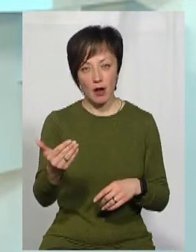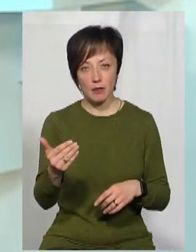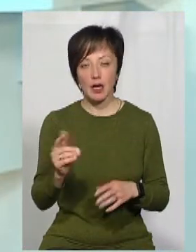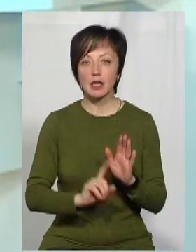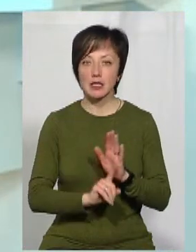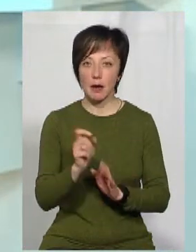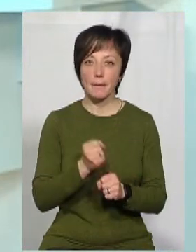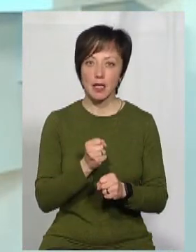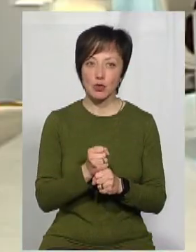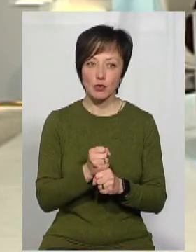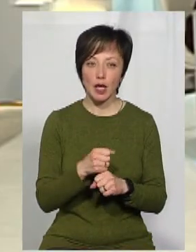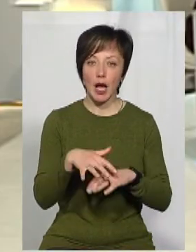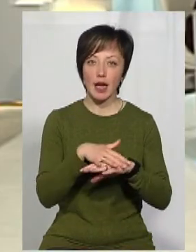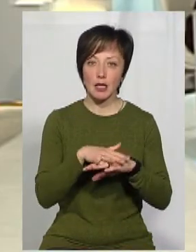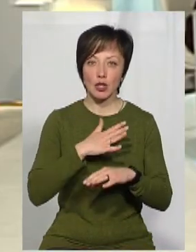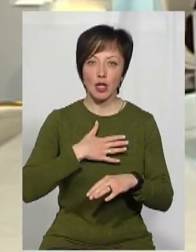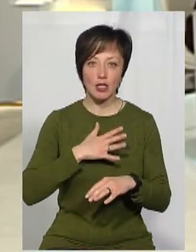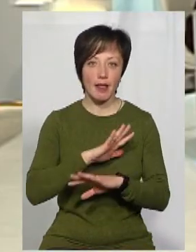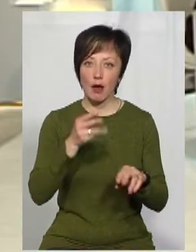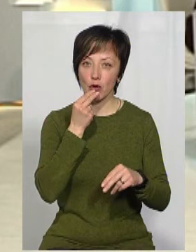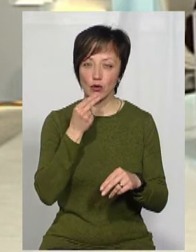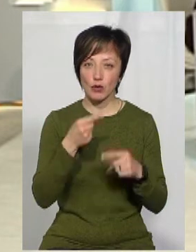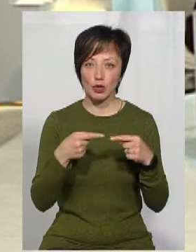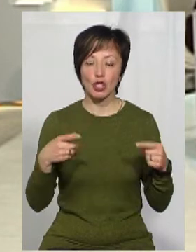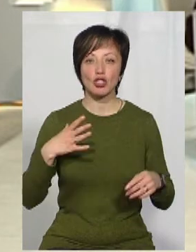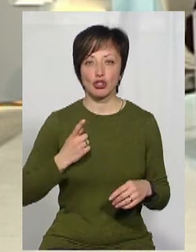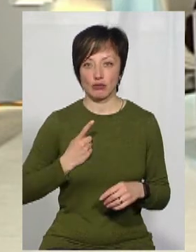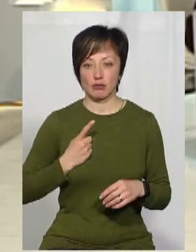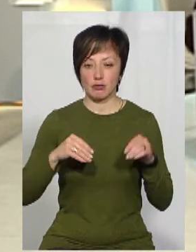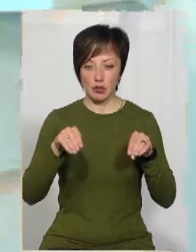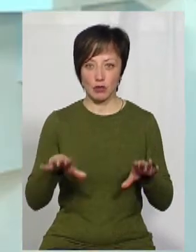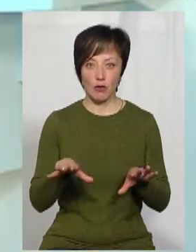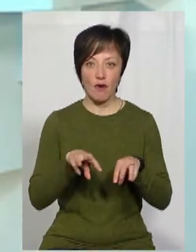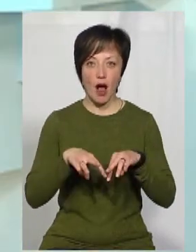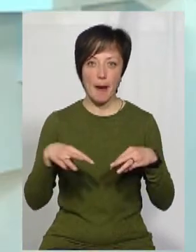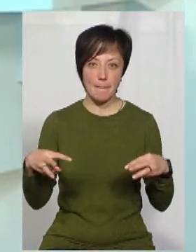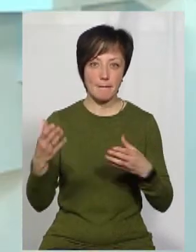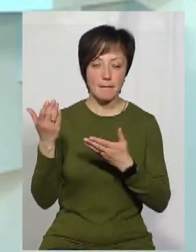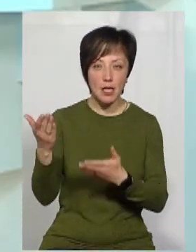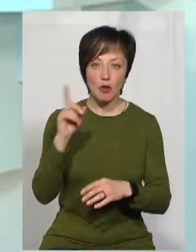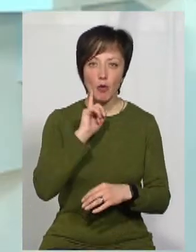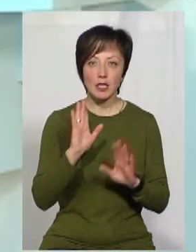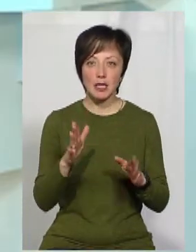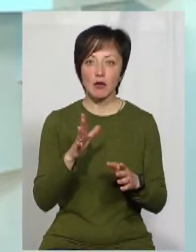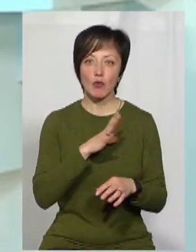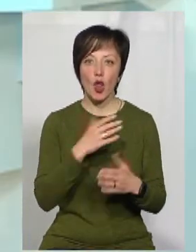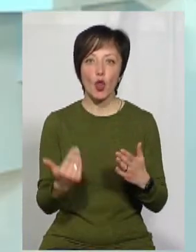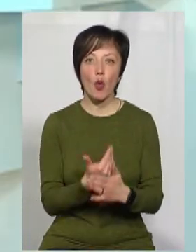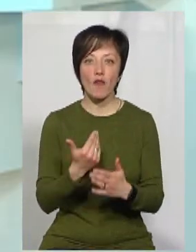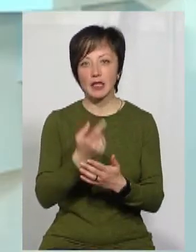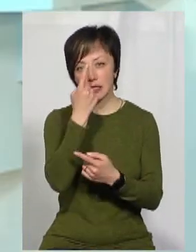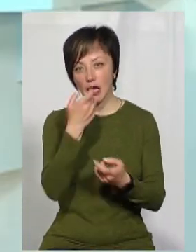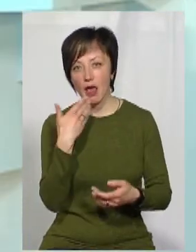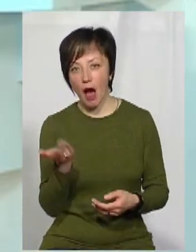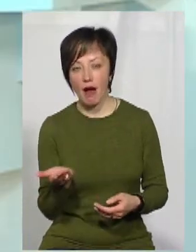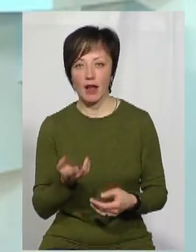чи запрацюють ринки наші непродовольчі? Ми чекаємо зараз постанову Кабміну, тому що поки що тільки були новини,